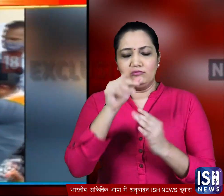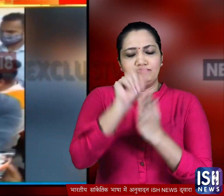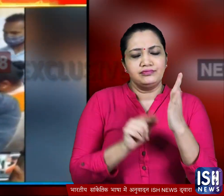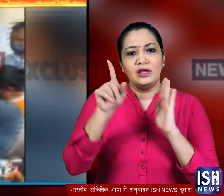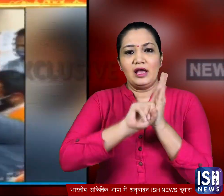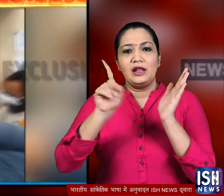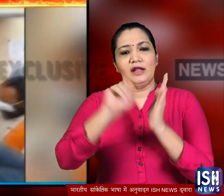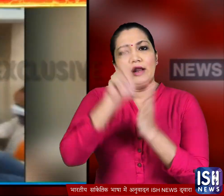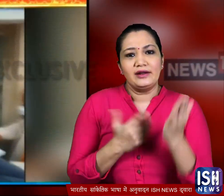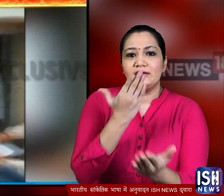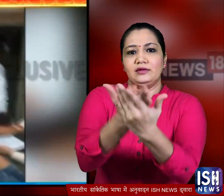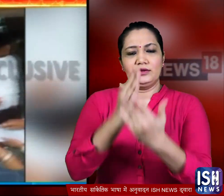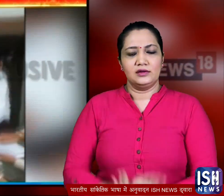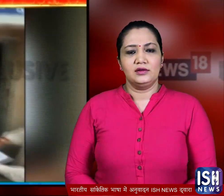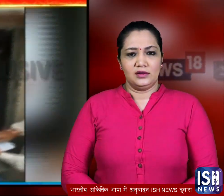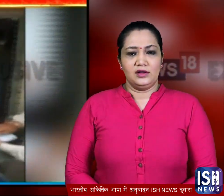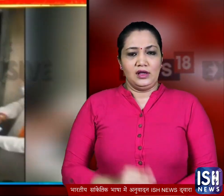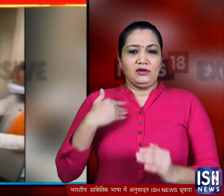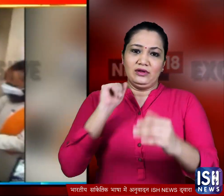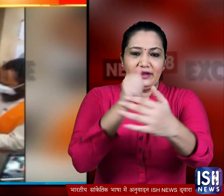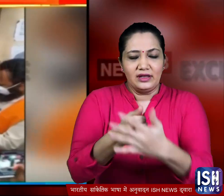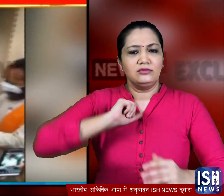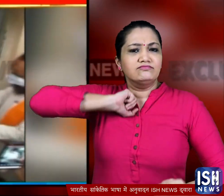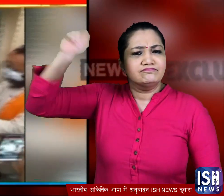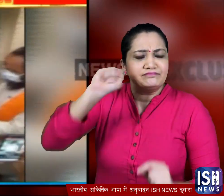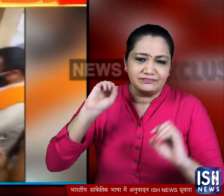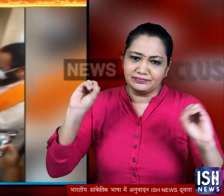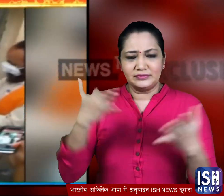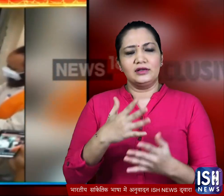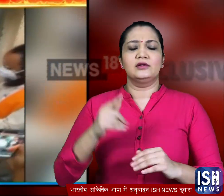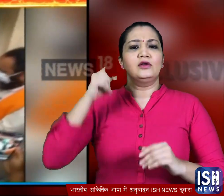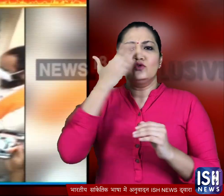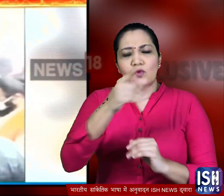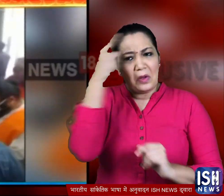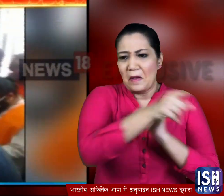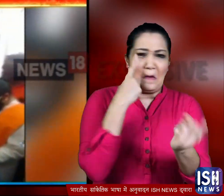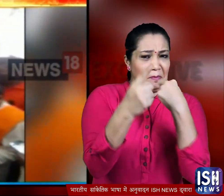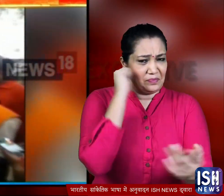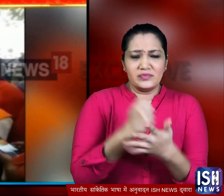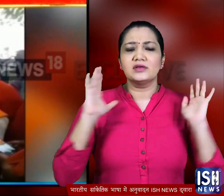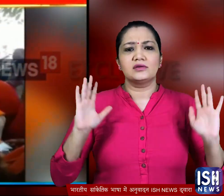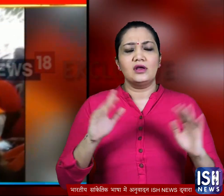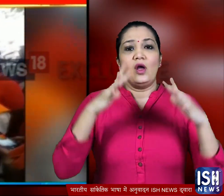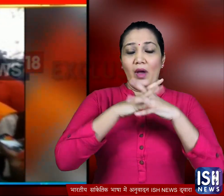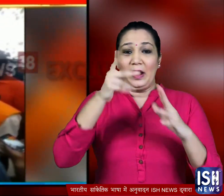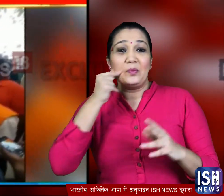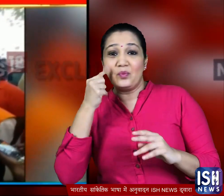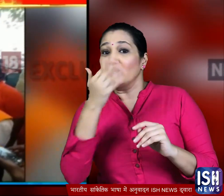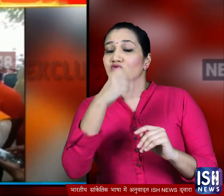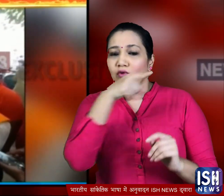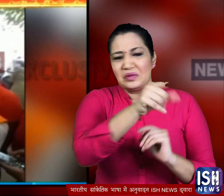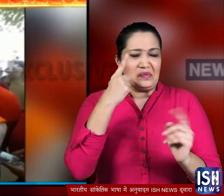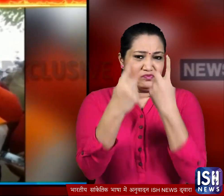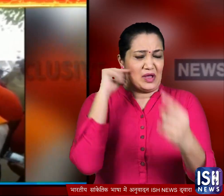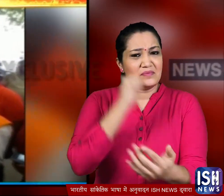बात का हवाला देकर कलेक्ट्रेट में ज्ञापन सौंपा। इन लोगों ने वहां पहुंचते ही नारे लगाने शुरू कर दिए और स्कूल पर कार्रवाई की मांग की। बॉयज स्कूल